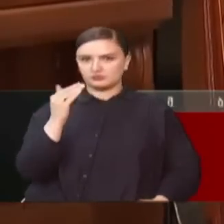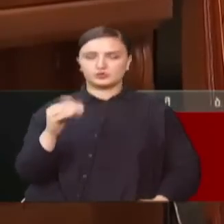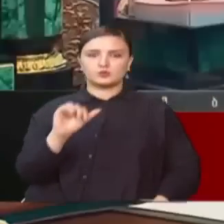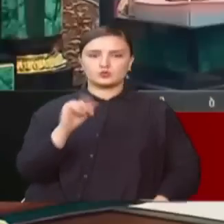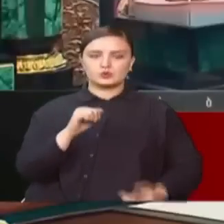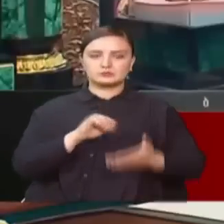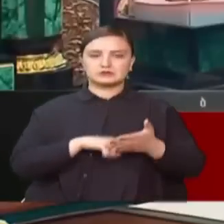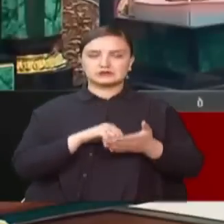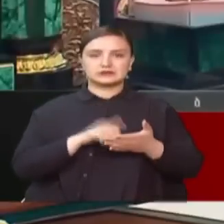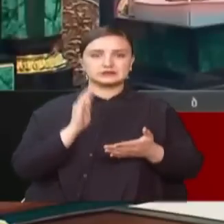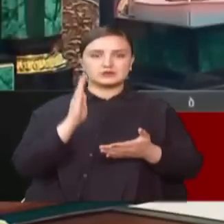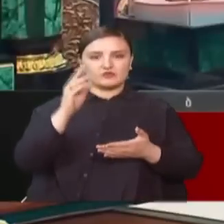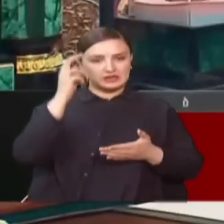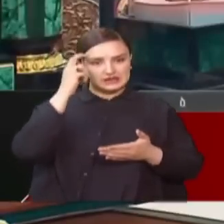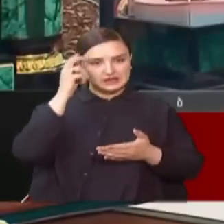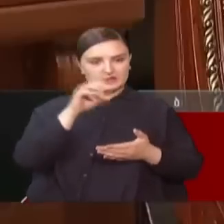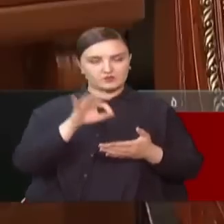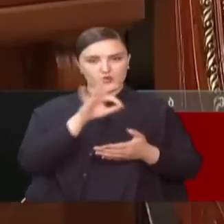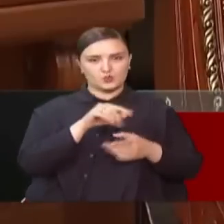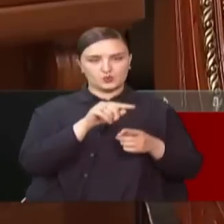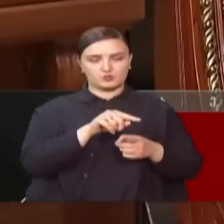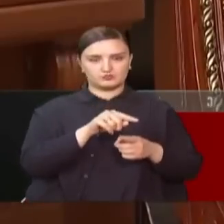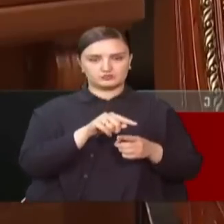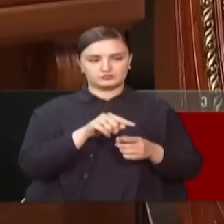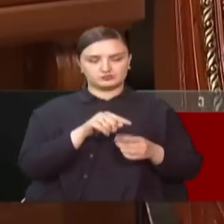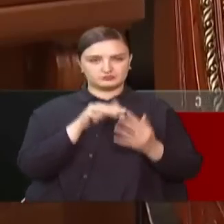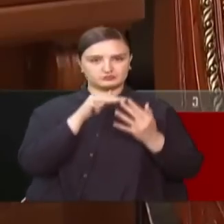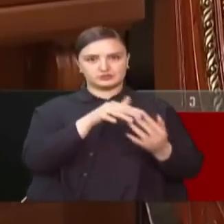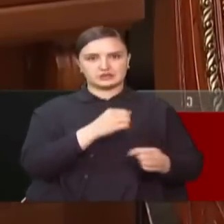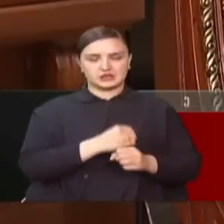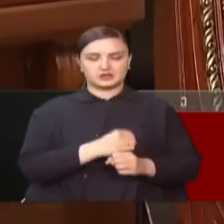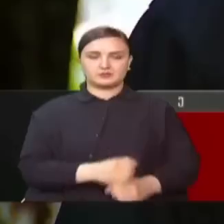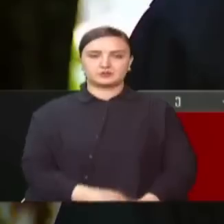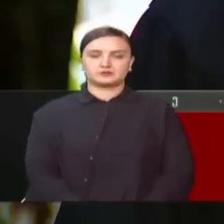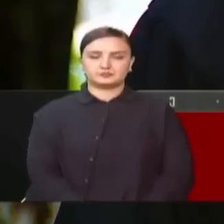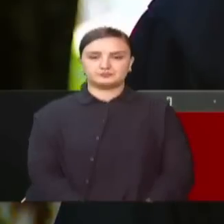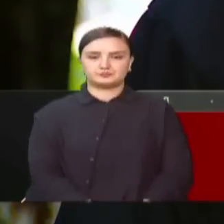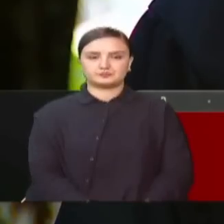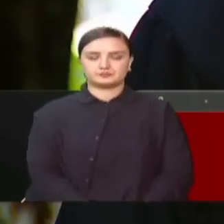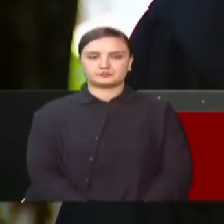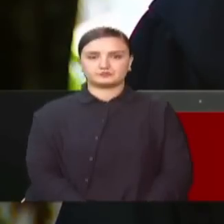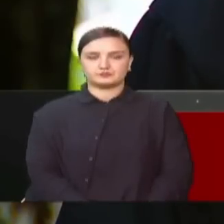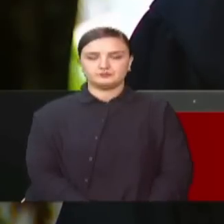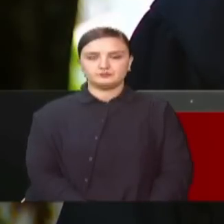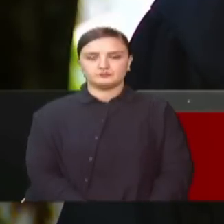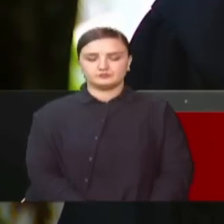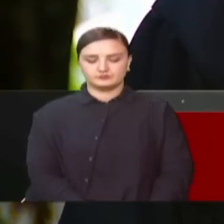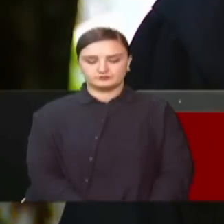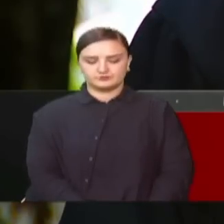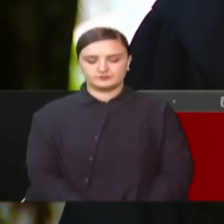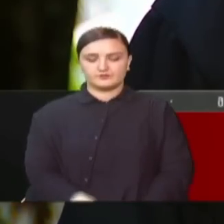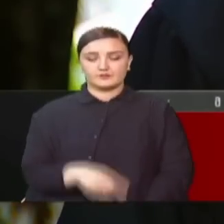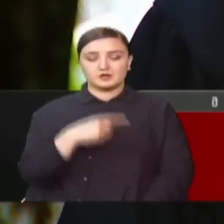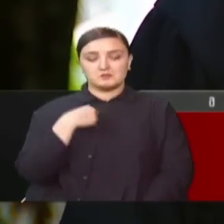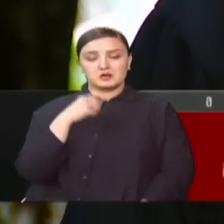როგორც მიზეზი სამომავლოდ კიევის მიმართულებით მასშტაბური იერიშის განსახორციელებლად. ჩემი გადასახედიდან ეს მე მაინც